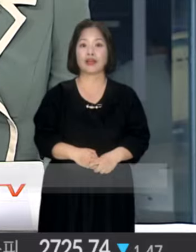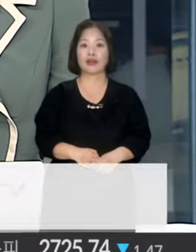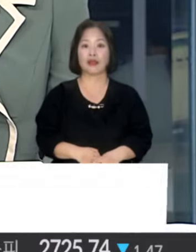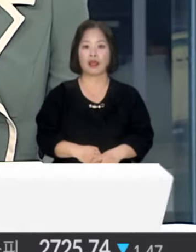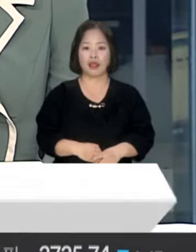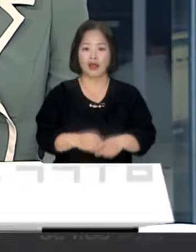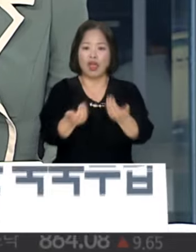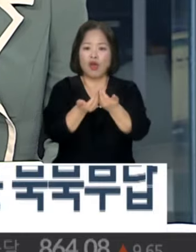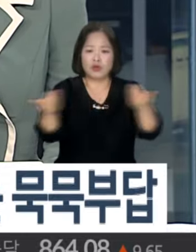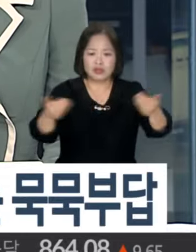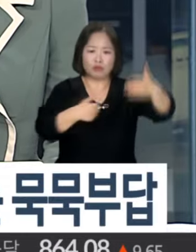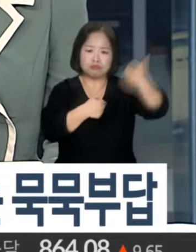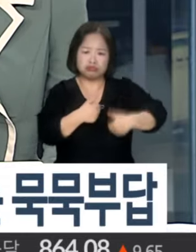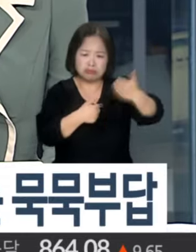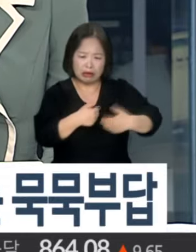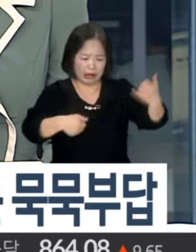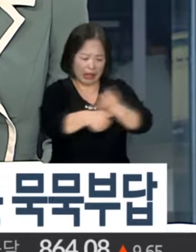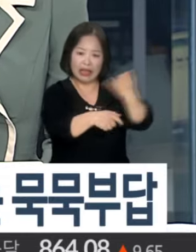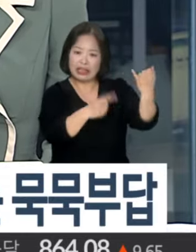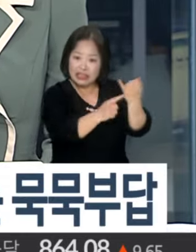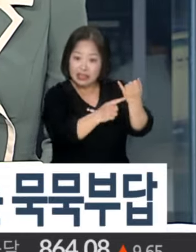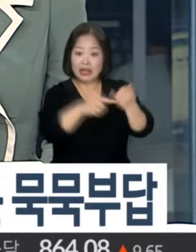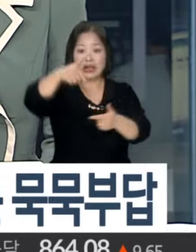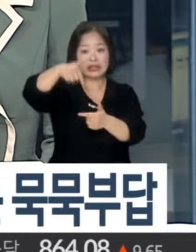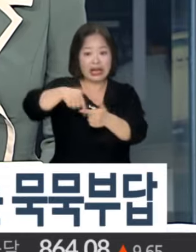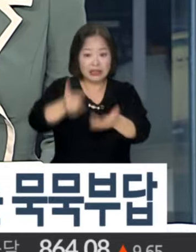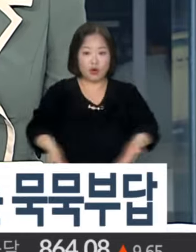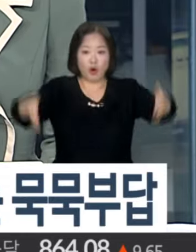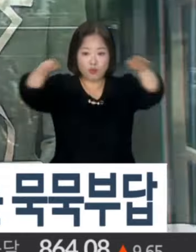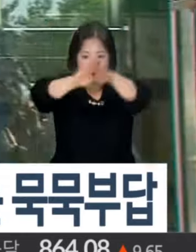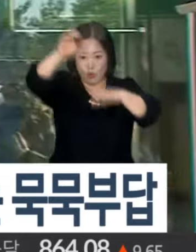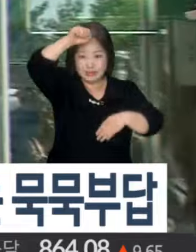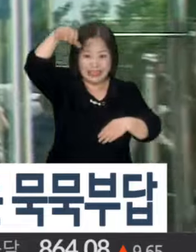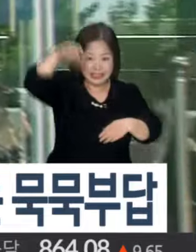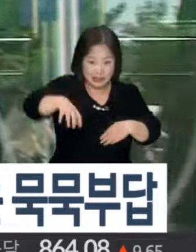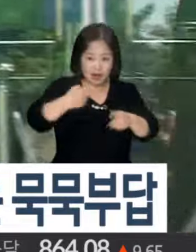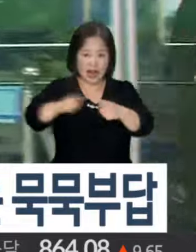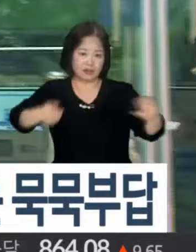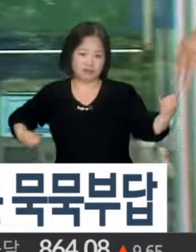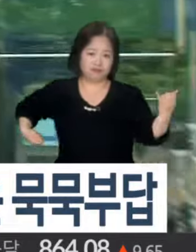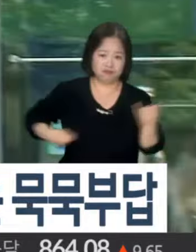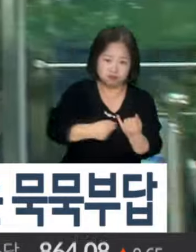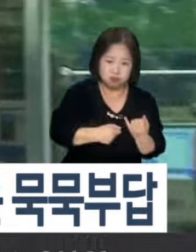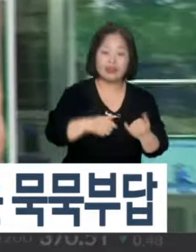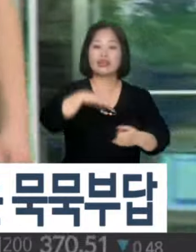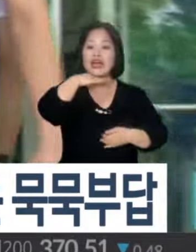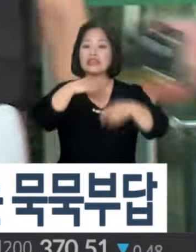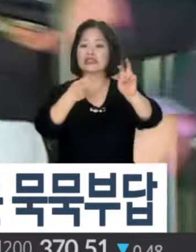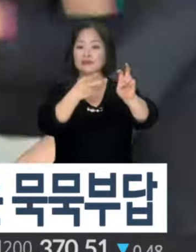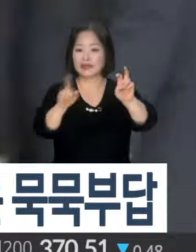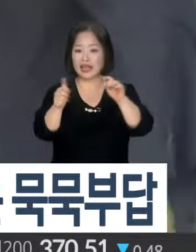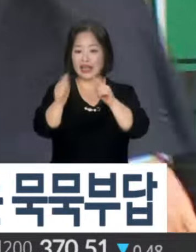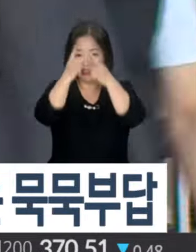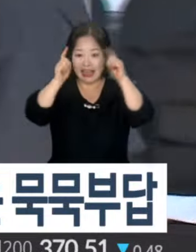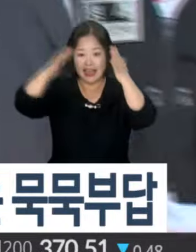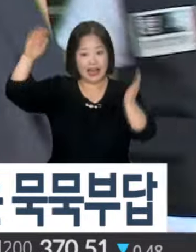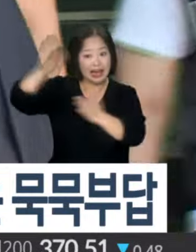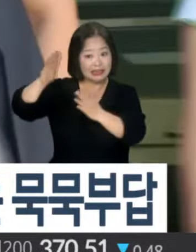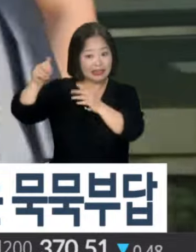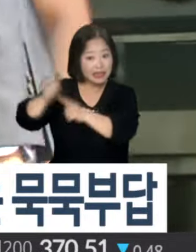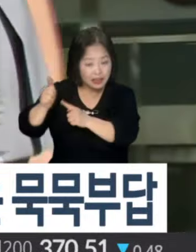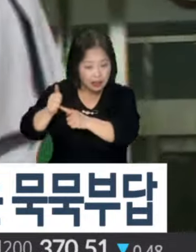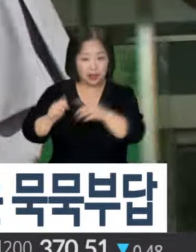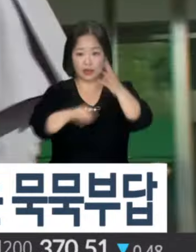이별을 요구한 여자친구를 서울 강남역 인근 건물 옥상에서 흉기로 찔러 살해한 20대 대학생 씨가